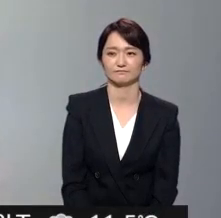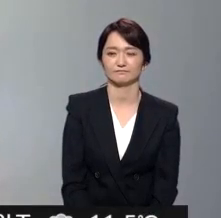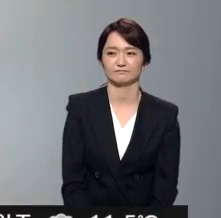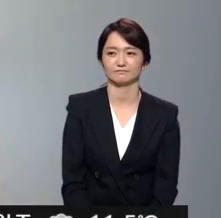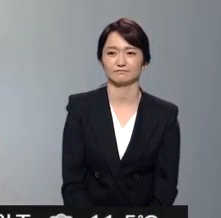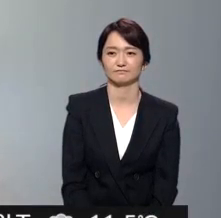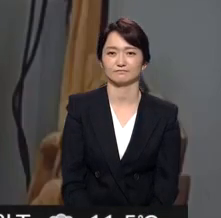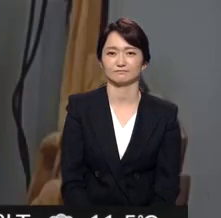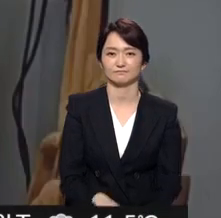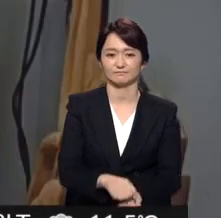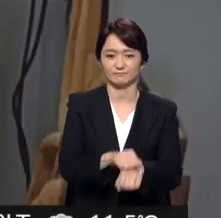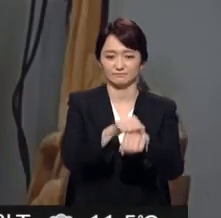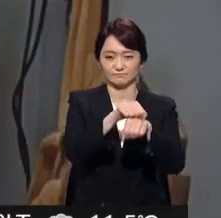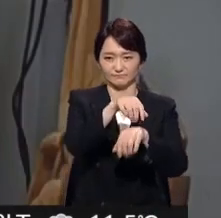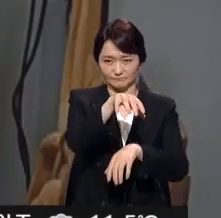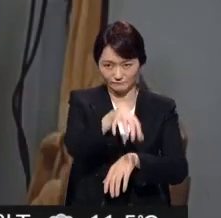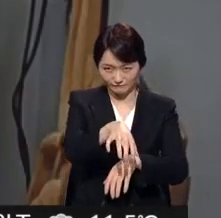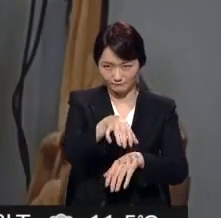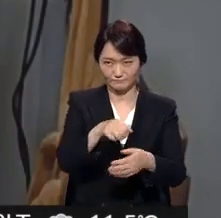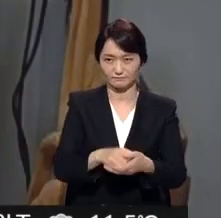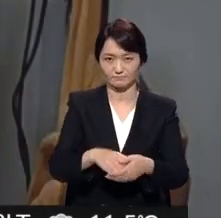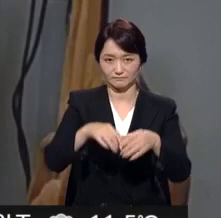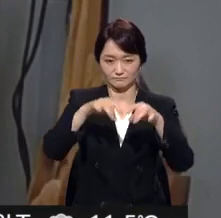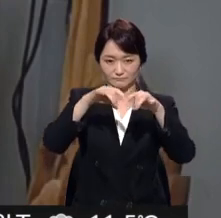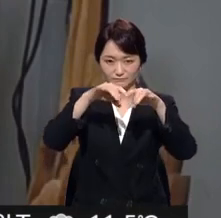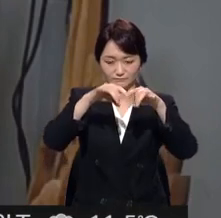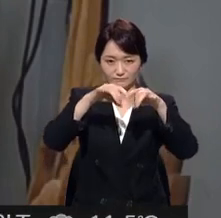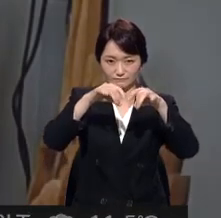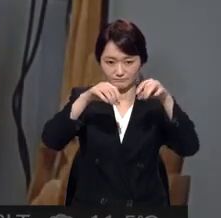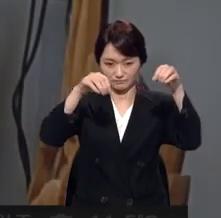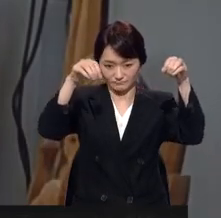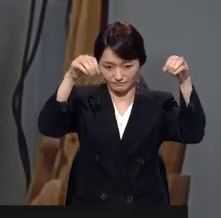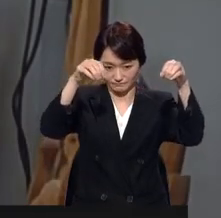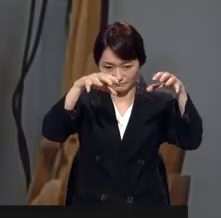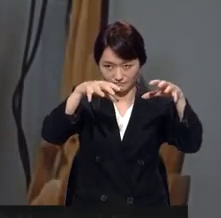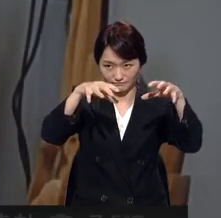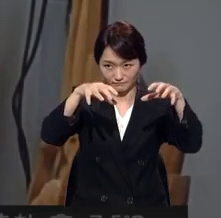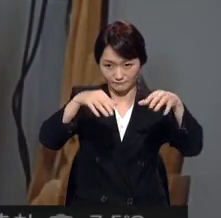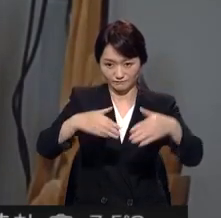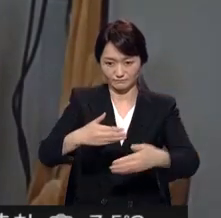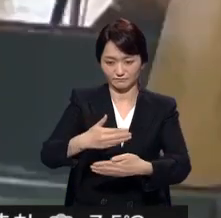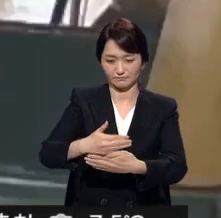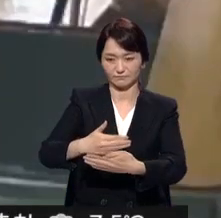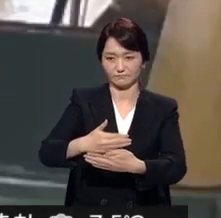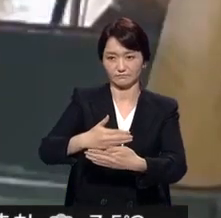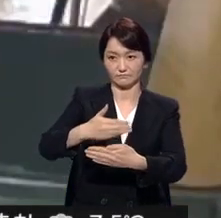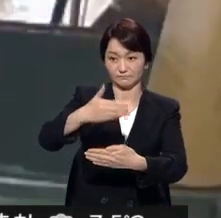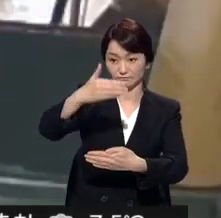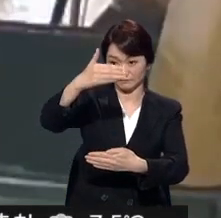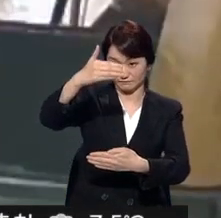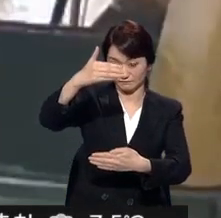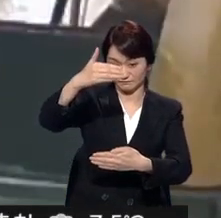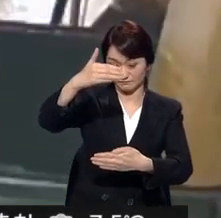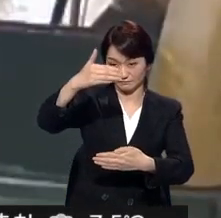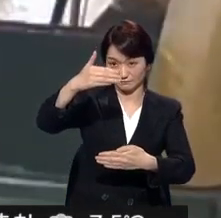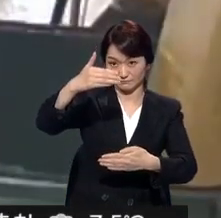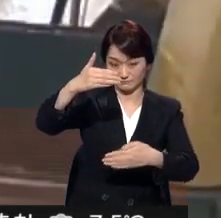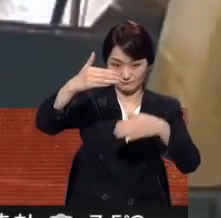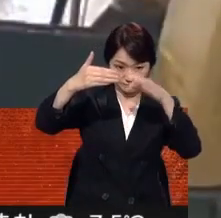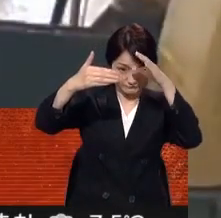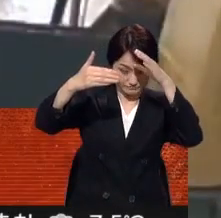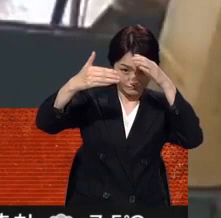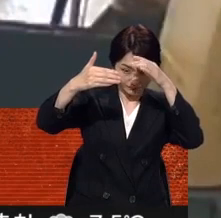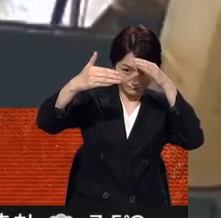차고에 불이 켜지고 문이 열리는데요 이때 무언가가 문 앞으로 쪼르르 달려갑니다 지금 보시는 저 동물 차고에서